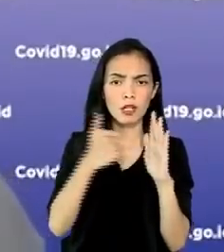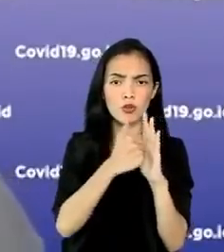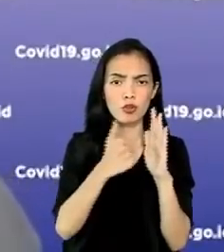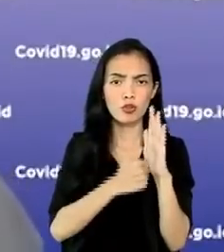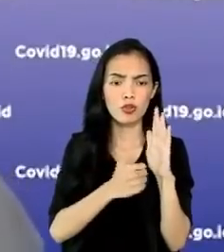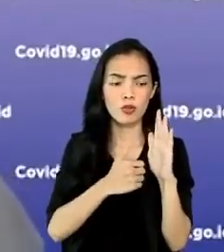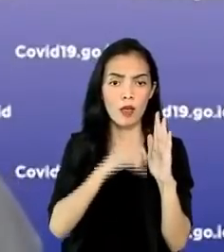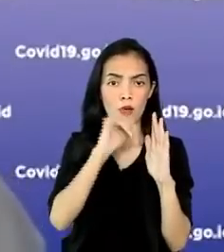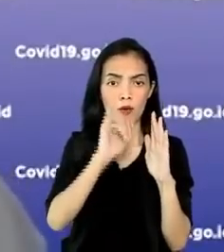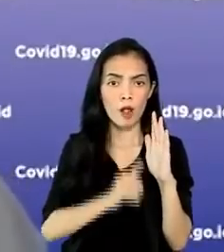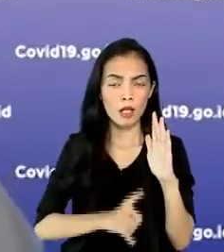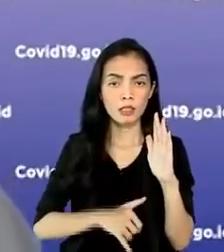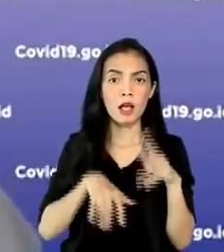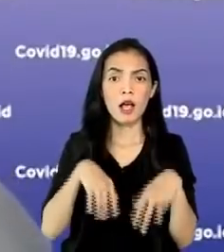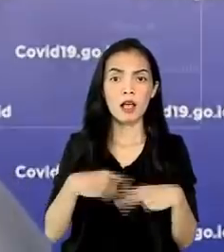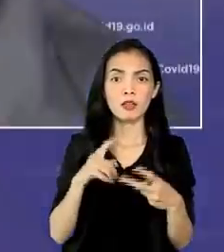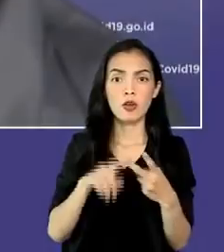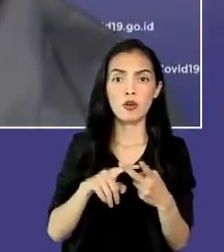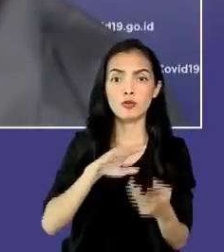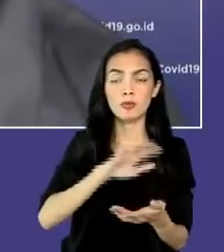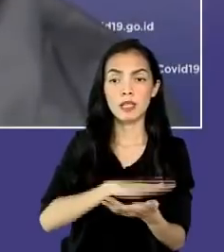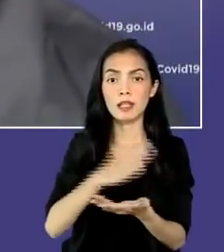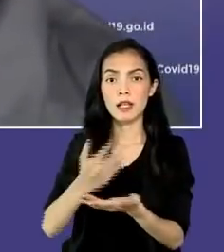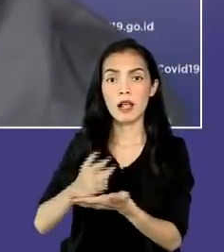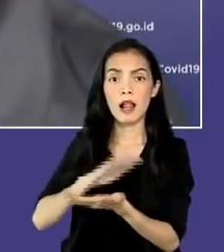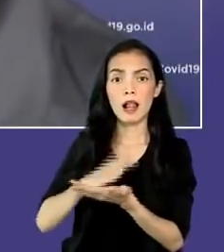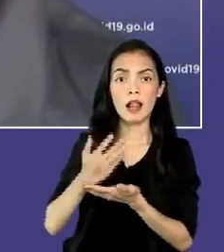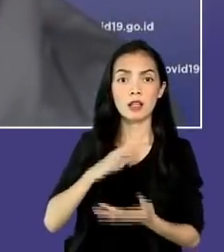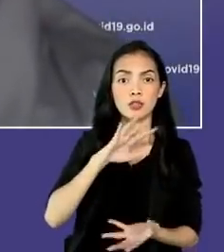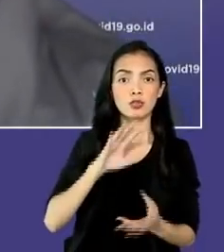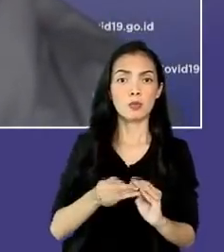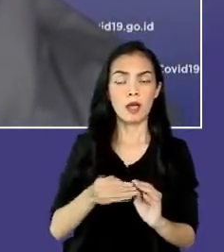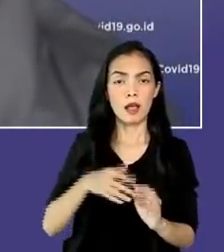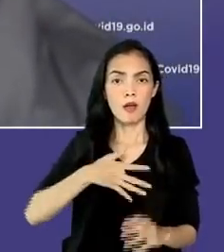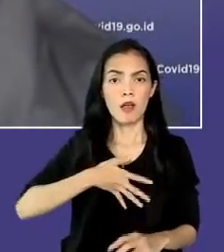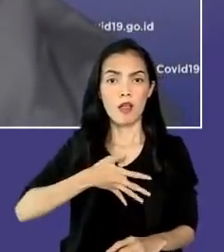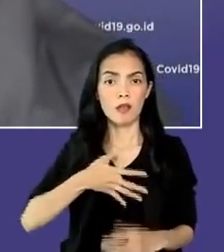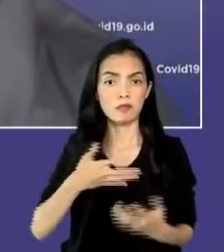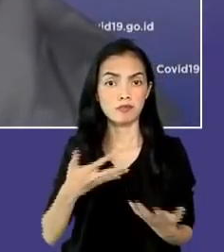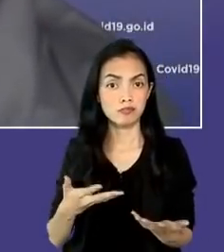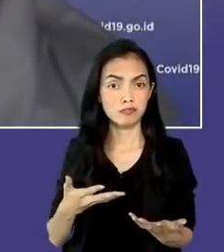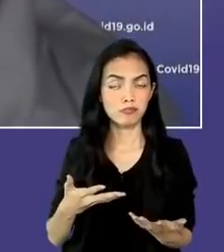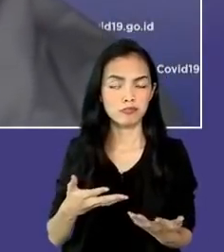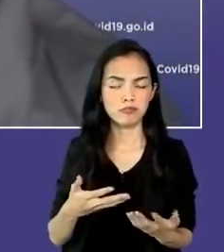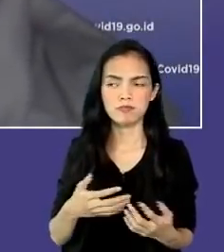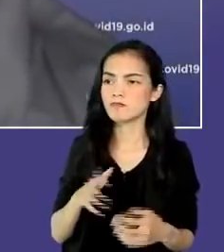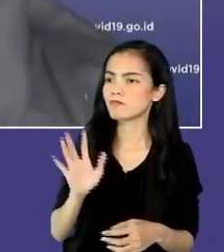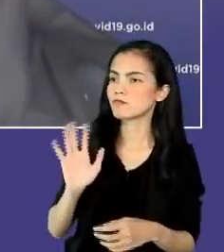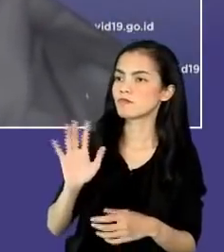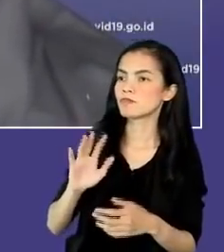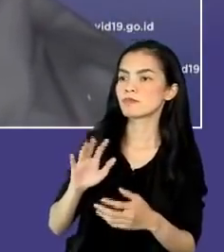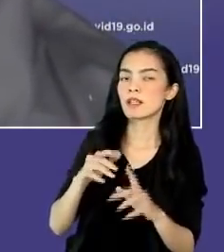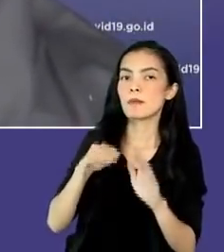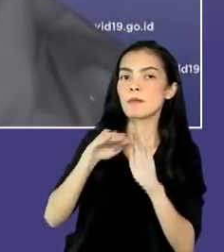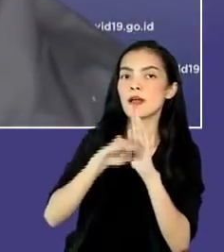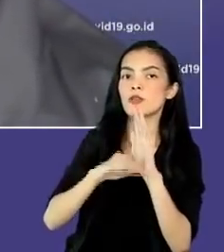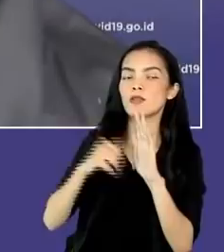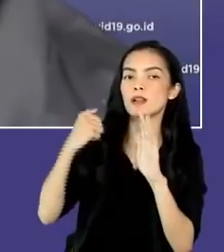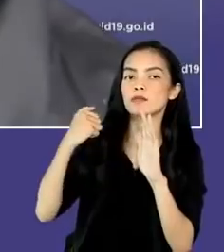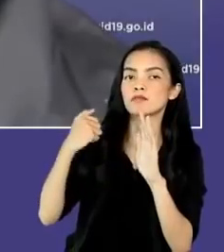angka kematian yang agak menyeramkan sebetulnya? Kita mulai dari kepatuhan dulu, Dr. Lula. Oke, kita sudah